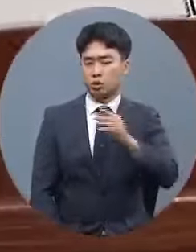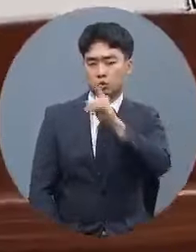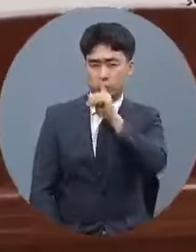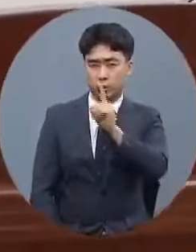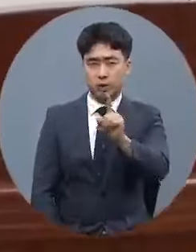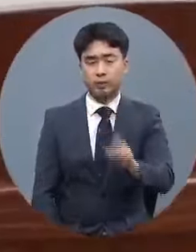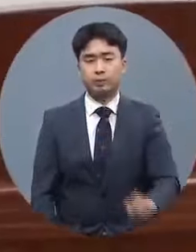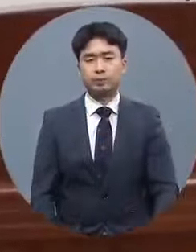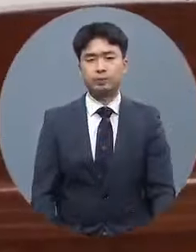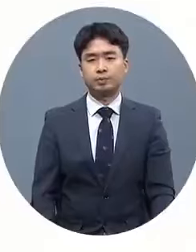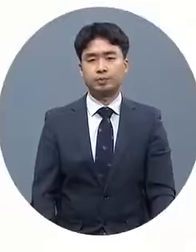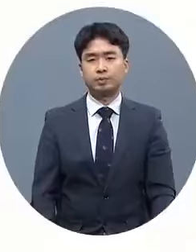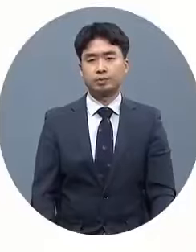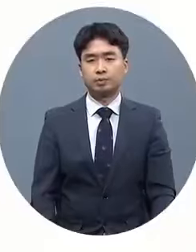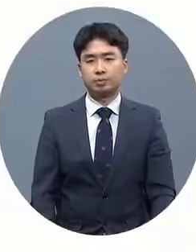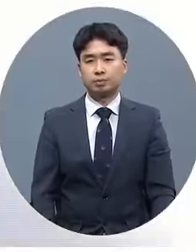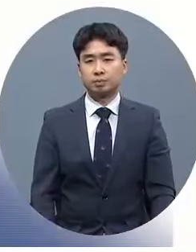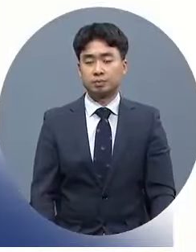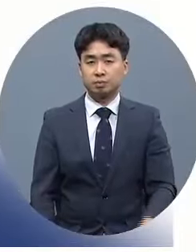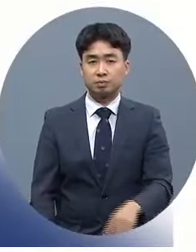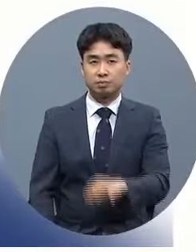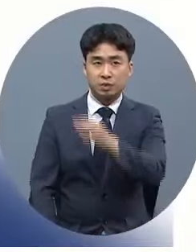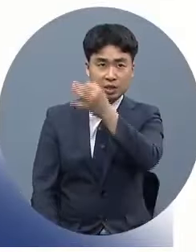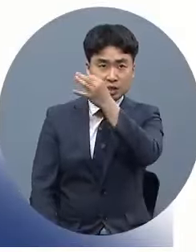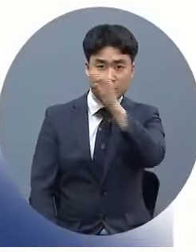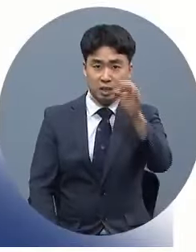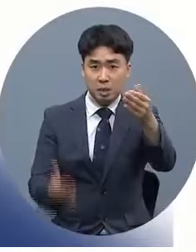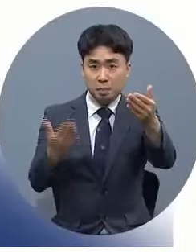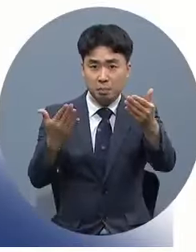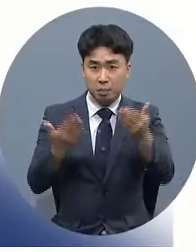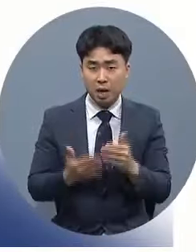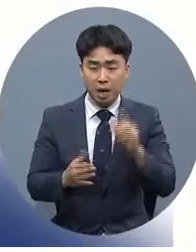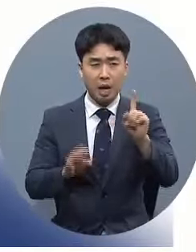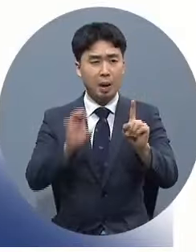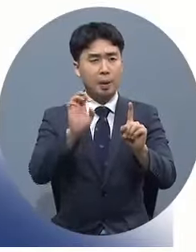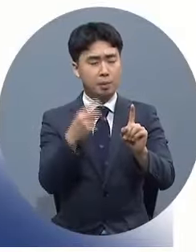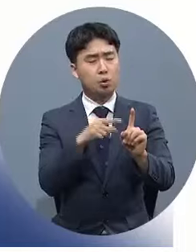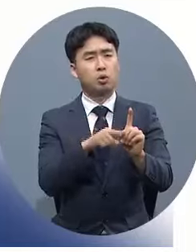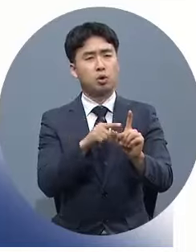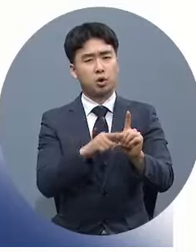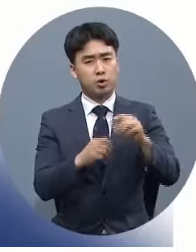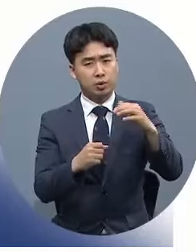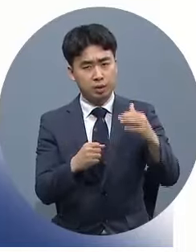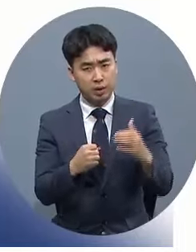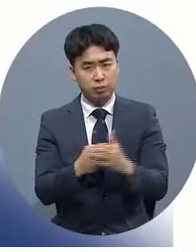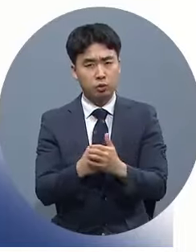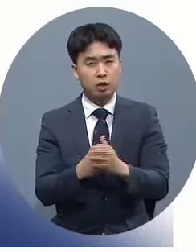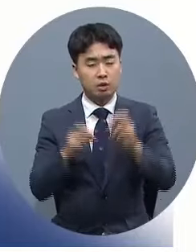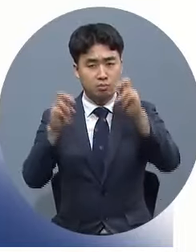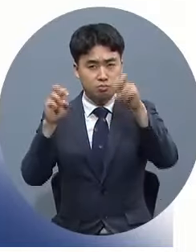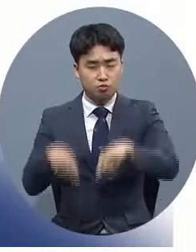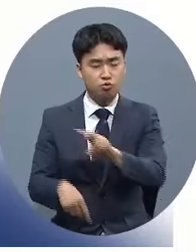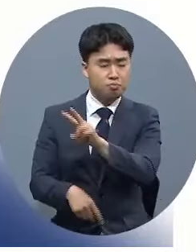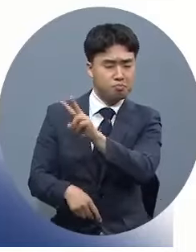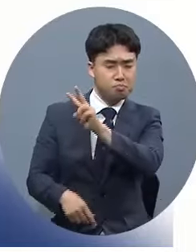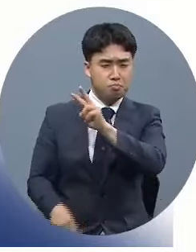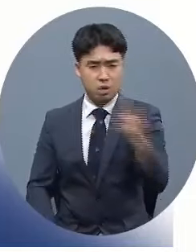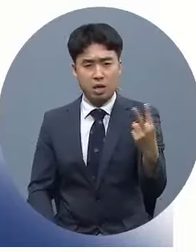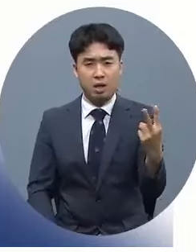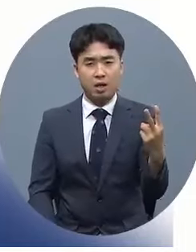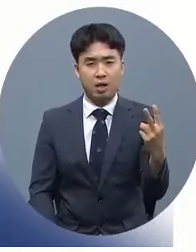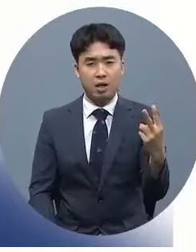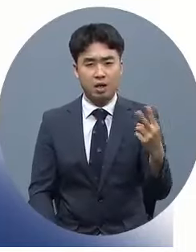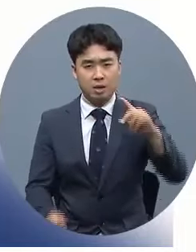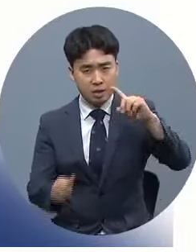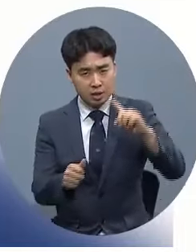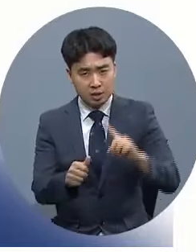있습니다. 유효로 인정된 한 표를 무효로 정정할 것과